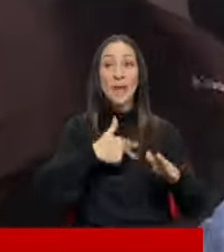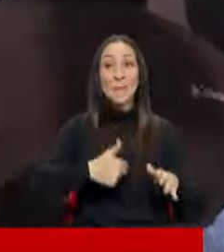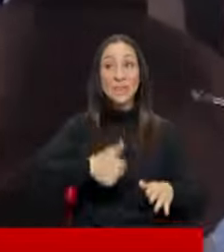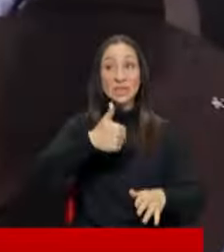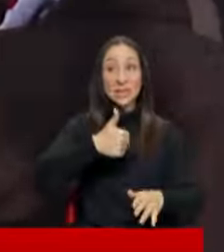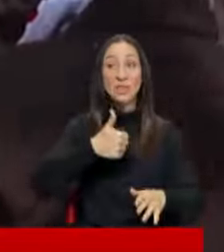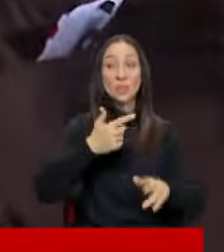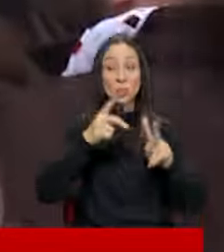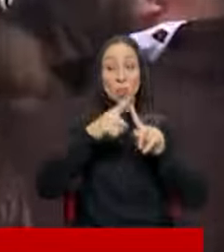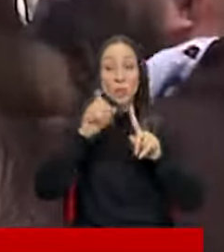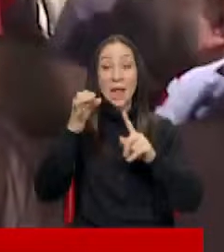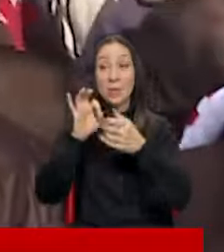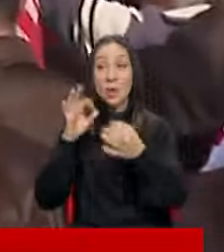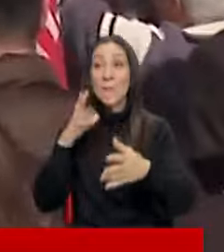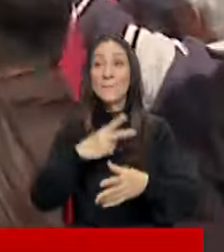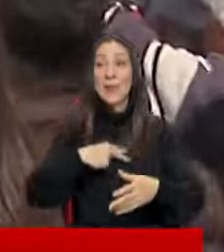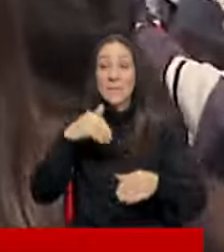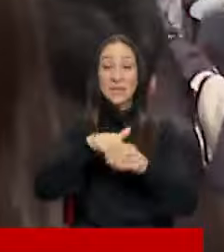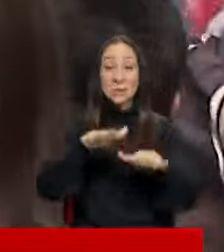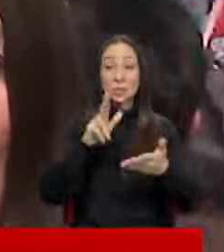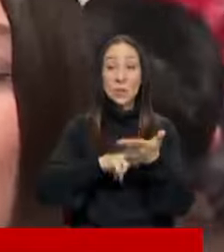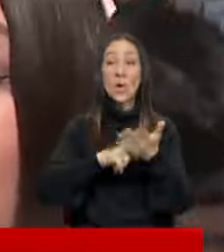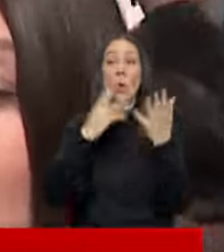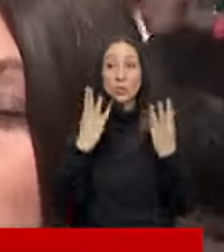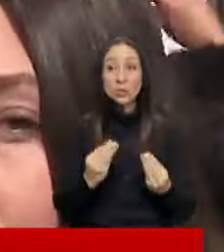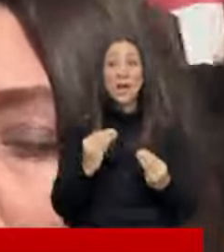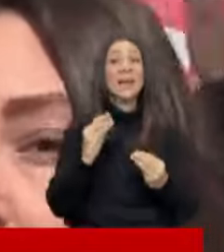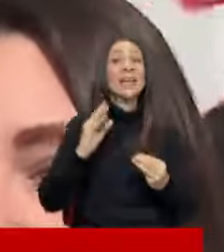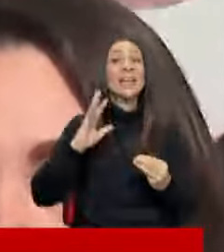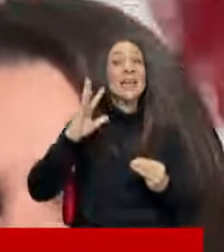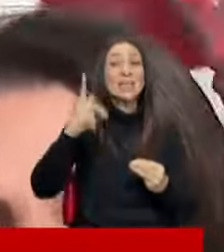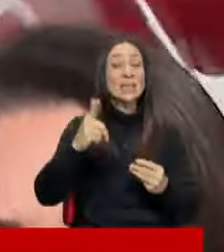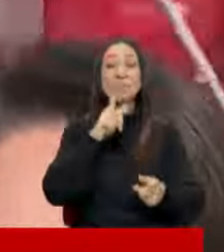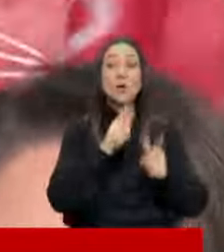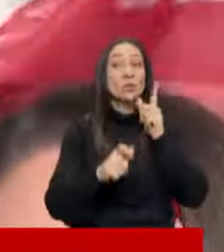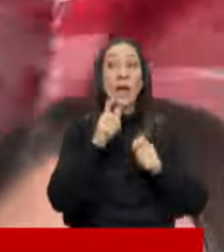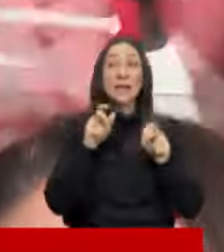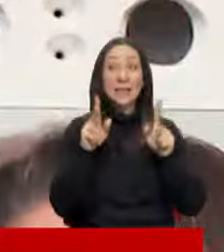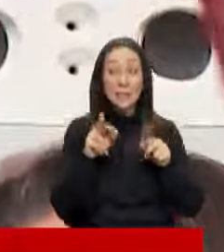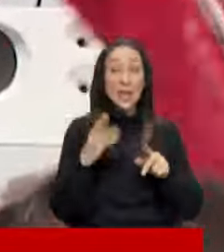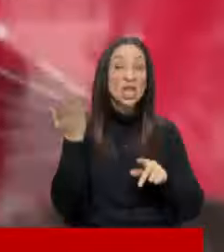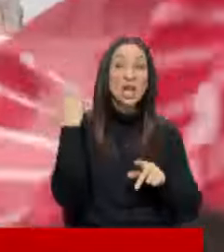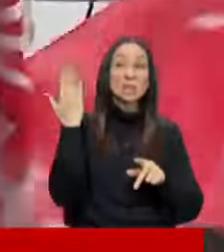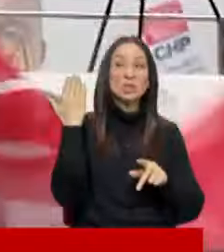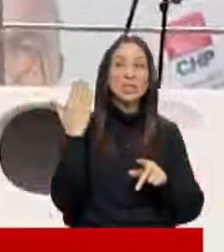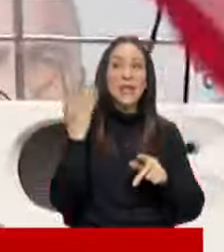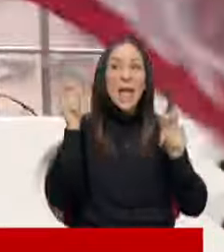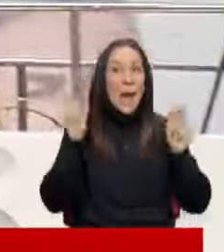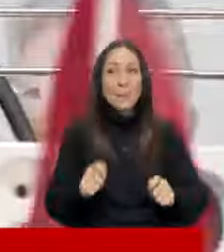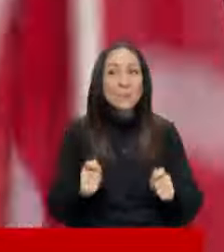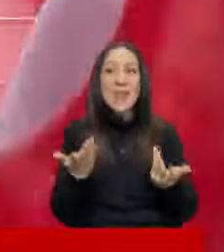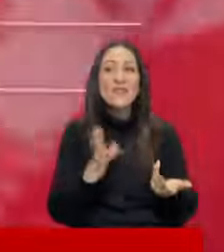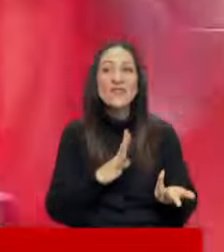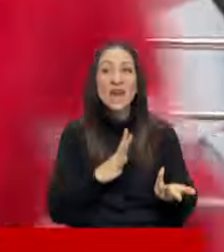Belediye Başkanı Turgut Altınok da belediye meclis üyesi olunca gelecekteki vaatler kadar geçmişteki icraatlar